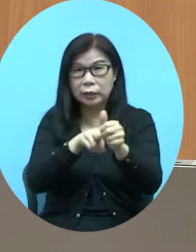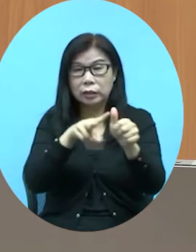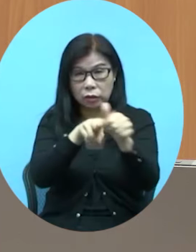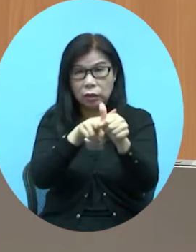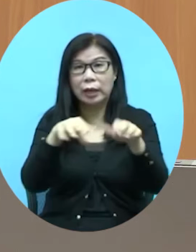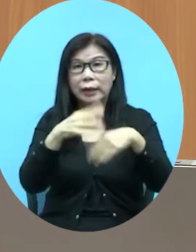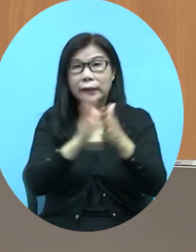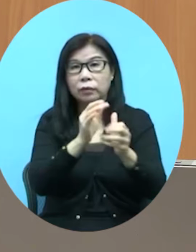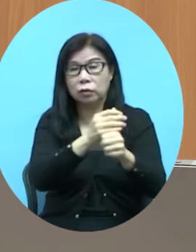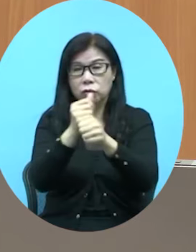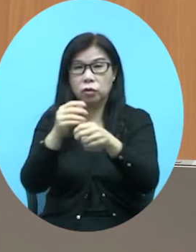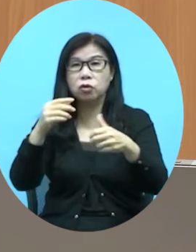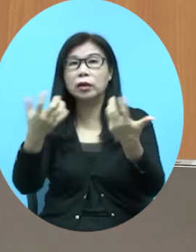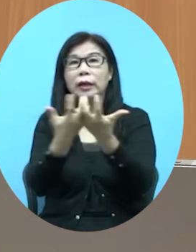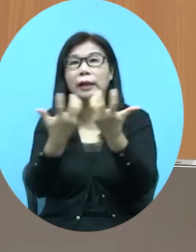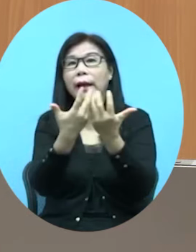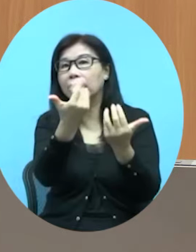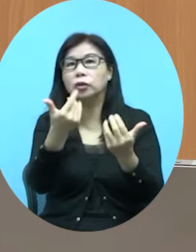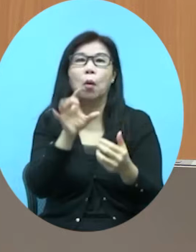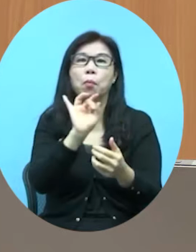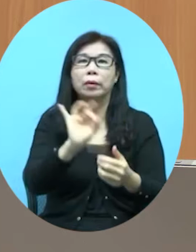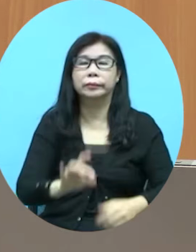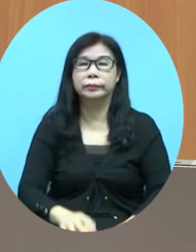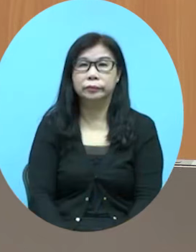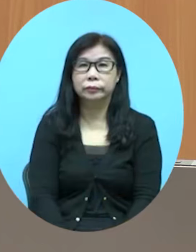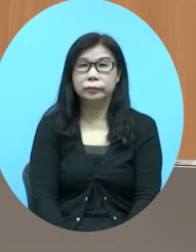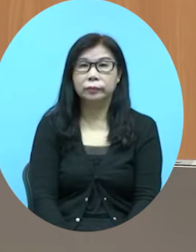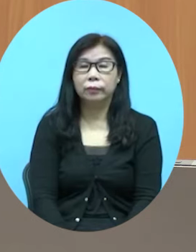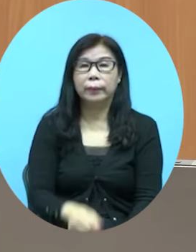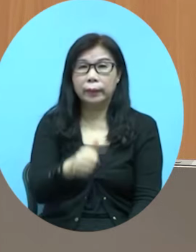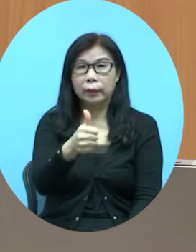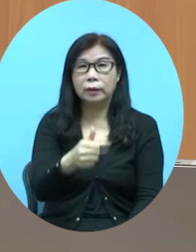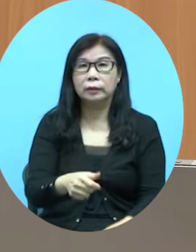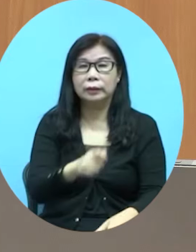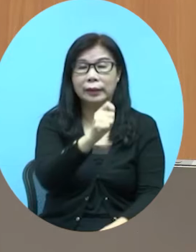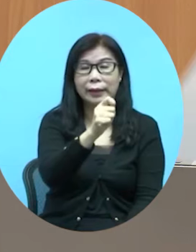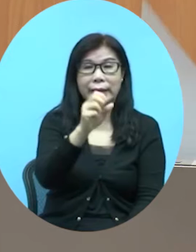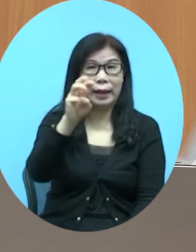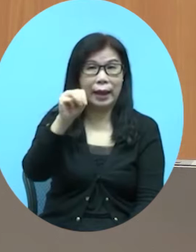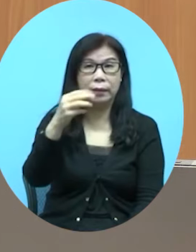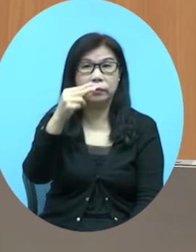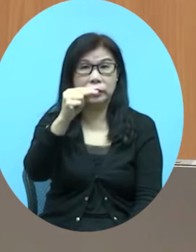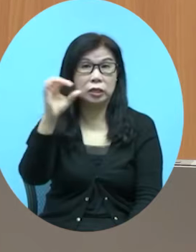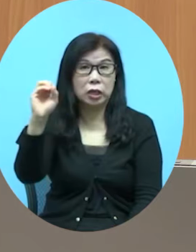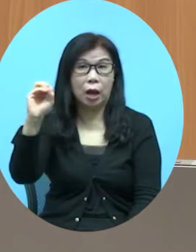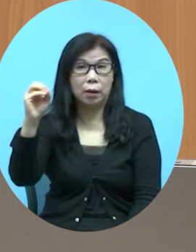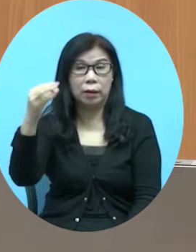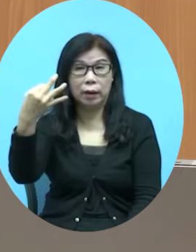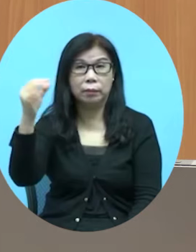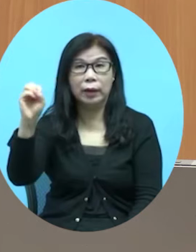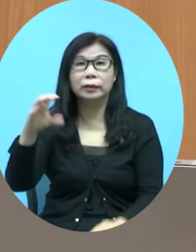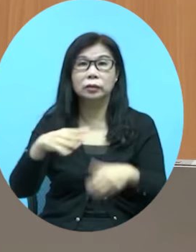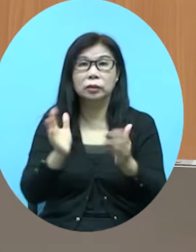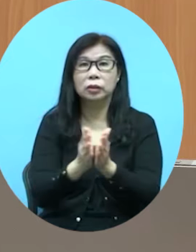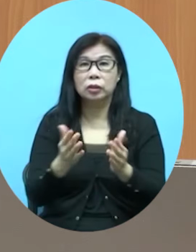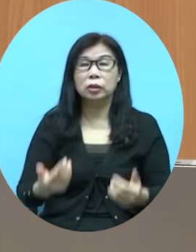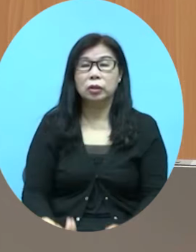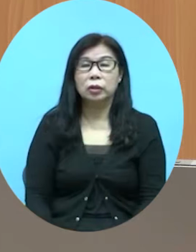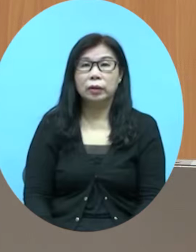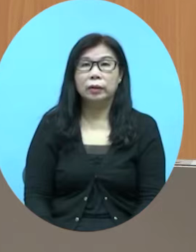个你好AM730先问一下这个个案就是刚才提到有